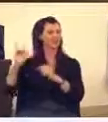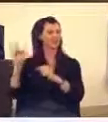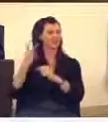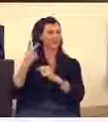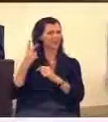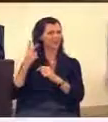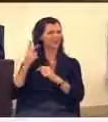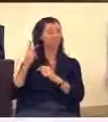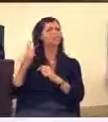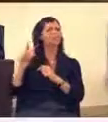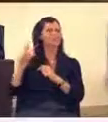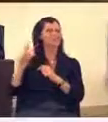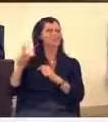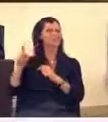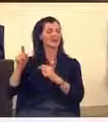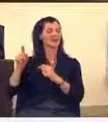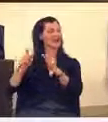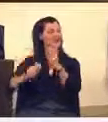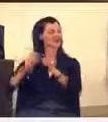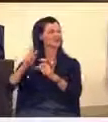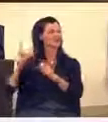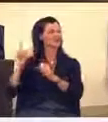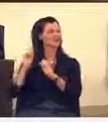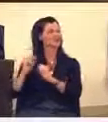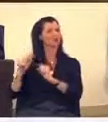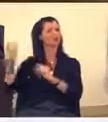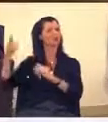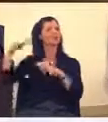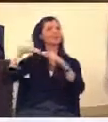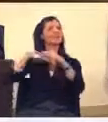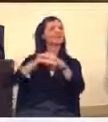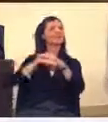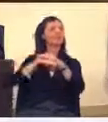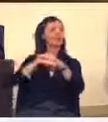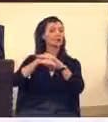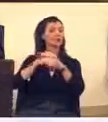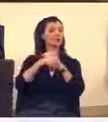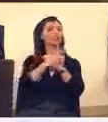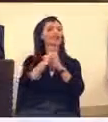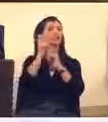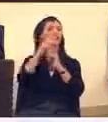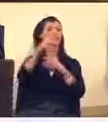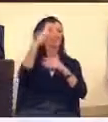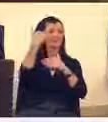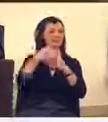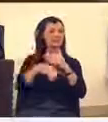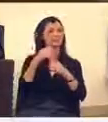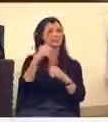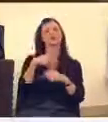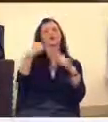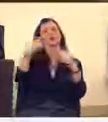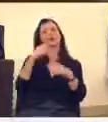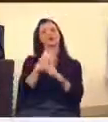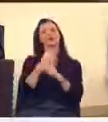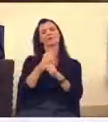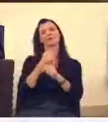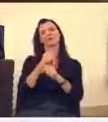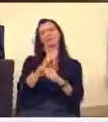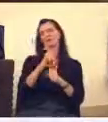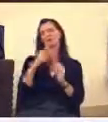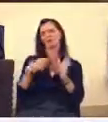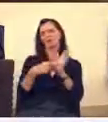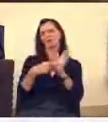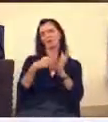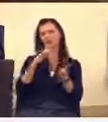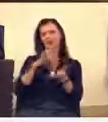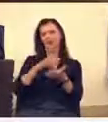זה שאנשי ביטחון למיניהם יפקידו את הנשק שלהם בסיום יום העבודה. וזה לא רק דרישה